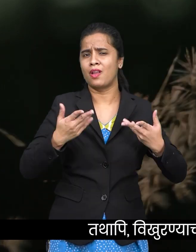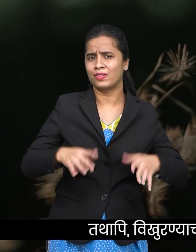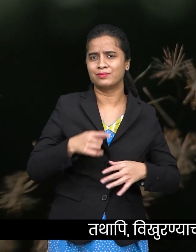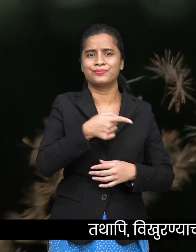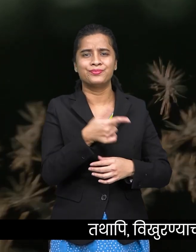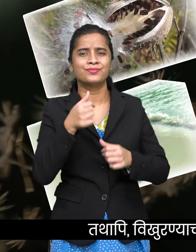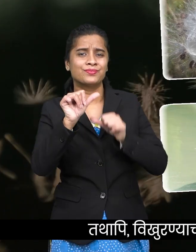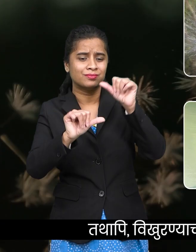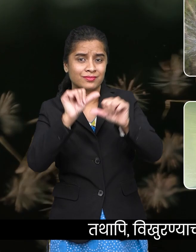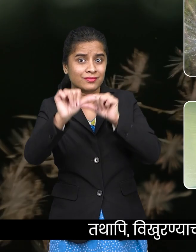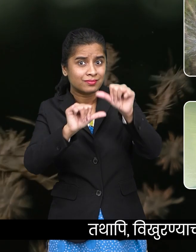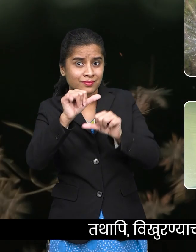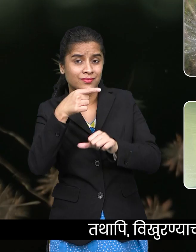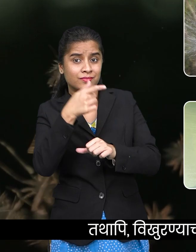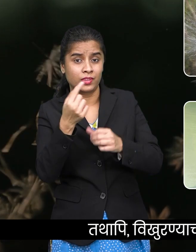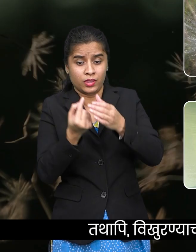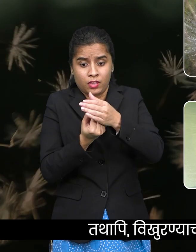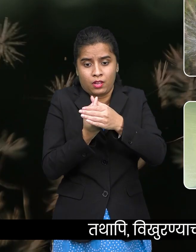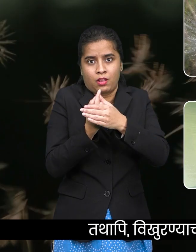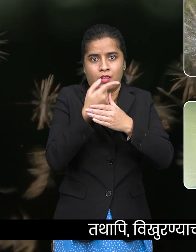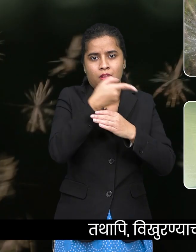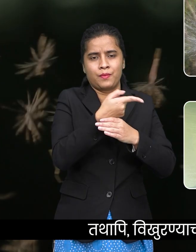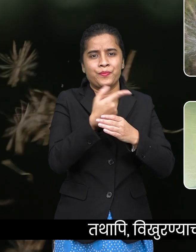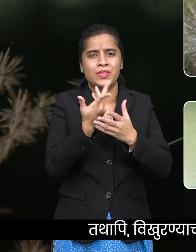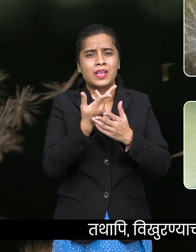तथापि विखुरण्याची प्रक्रिया वनस्पतीनुसार बदलते.